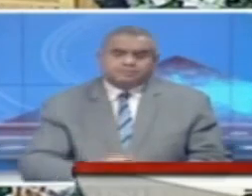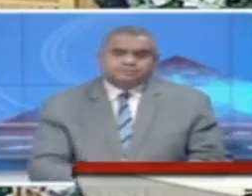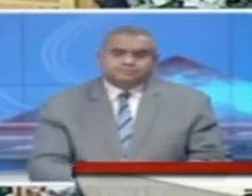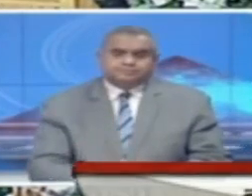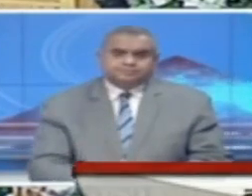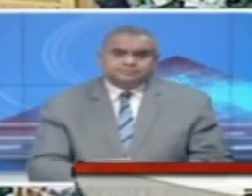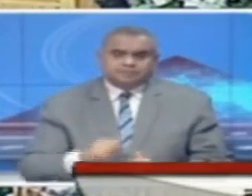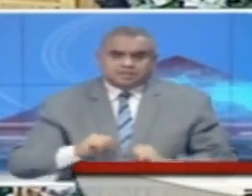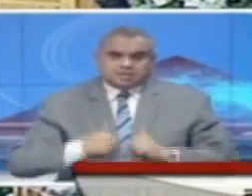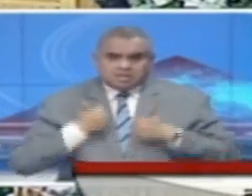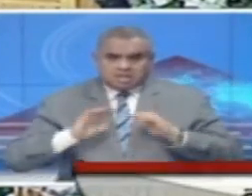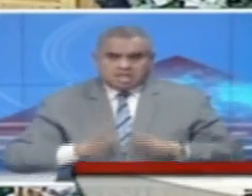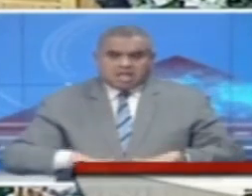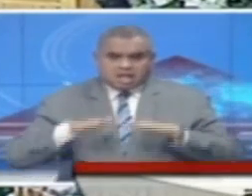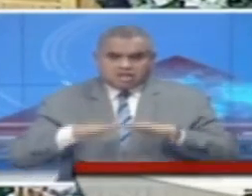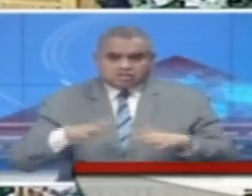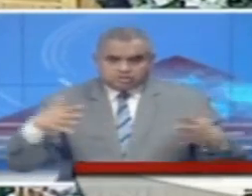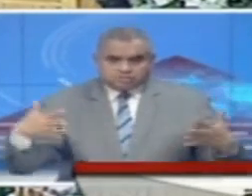نعيش